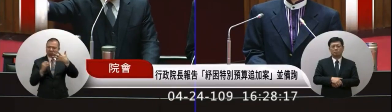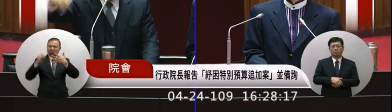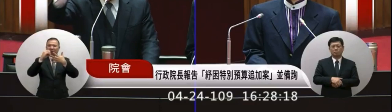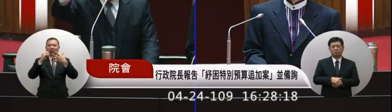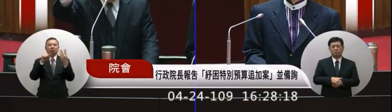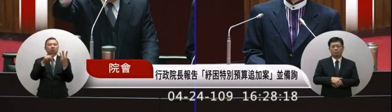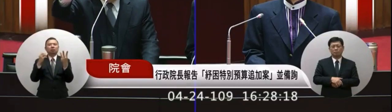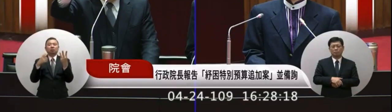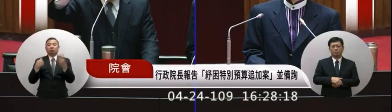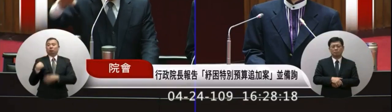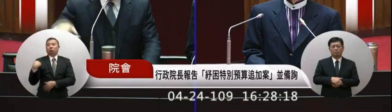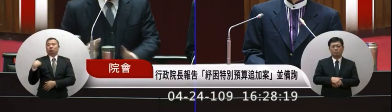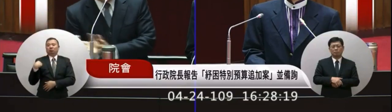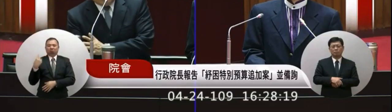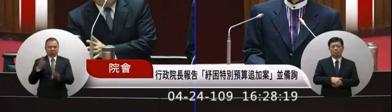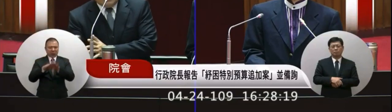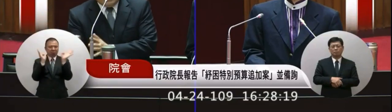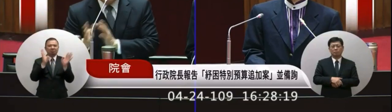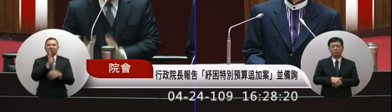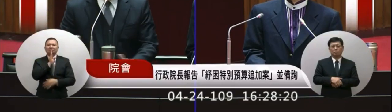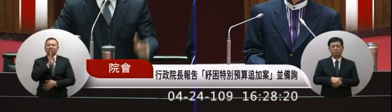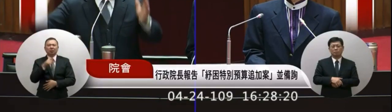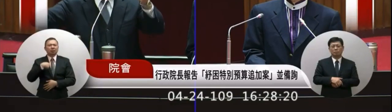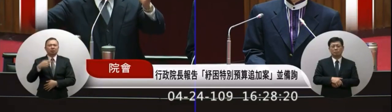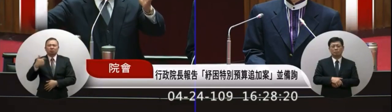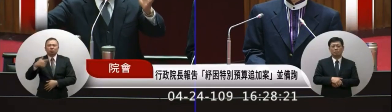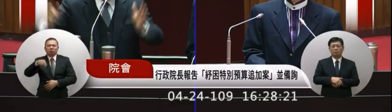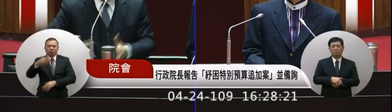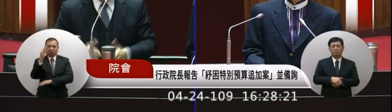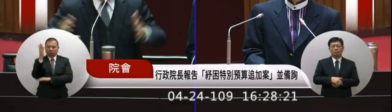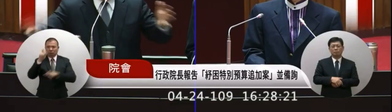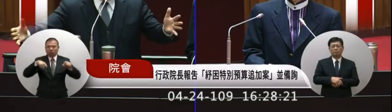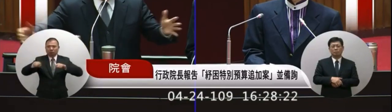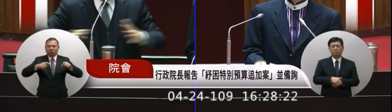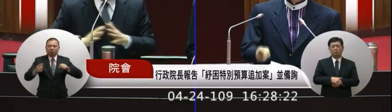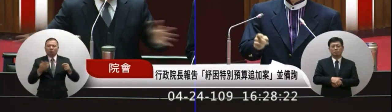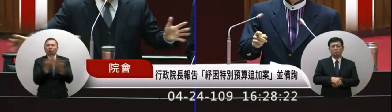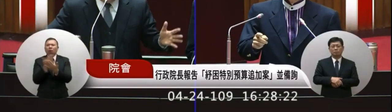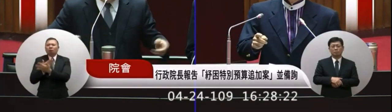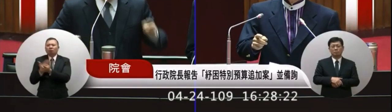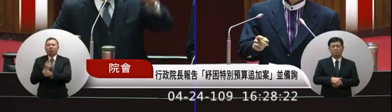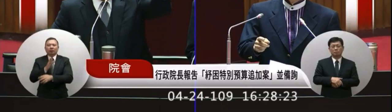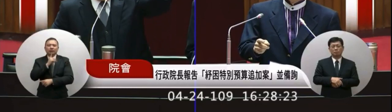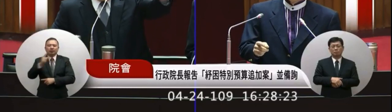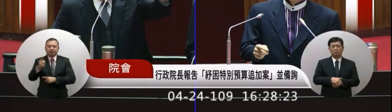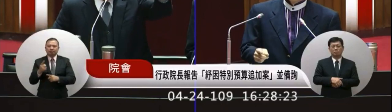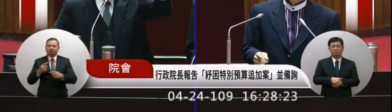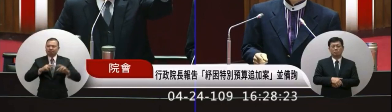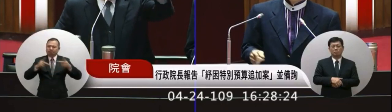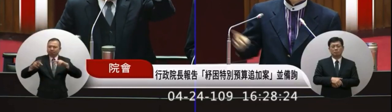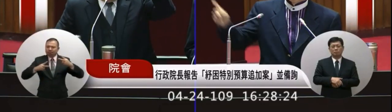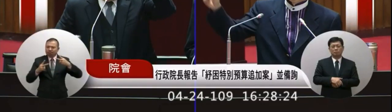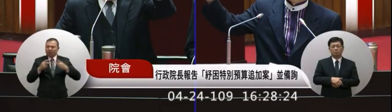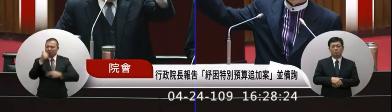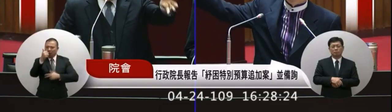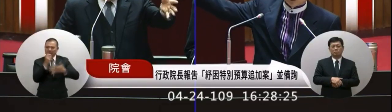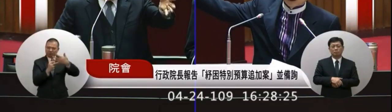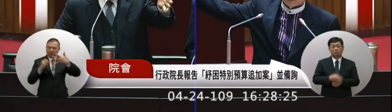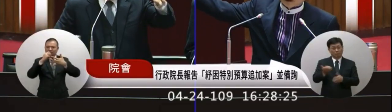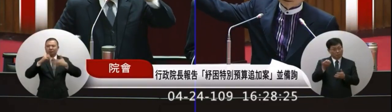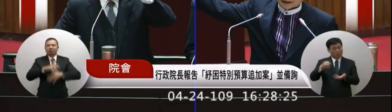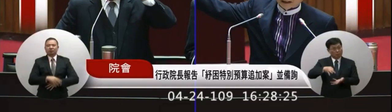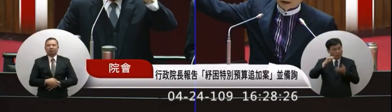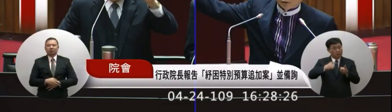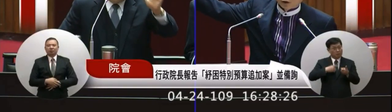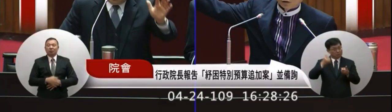从开始三点零啦，这毋是转弯啦，是愈来愈方便，愈来愈好，多元啦，这个 古方